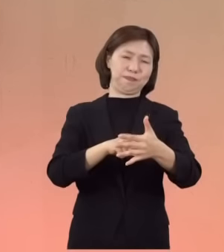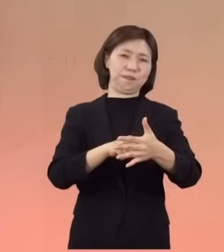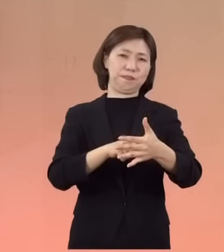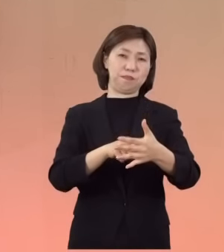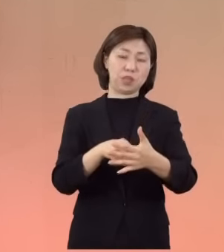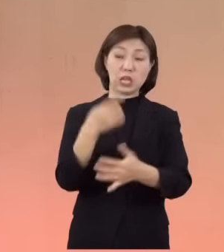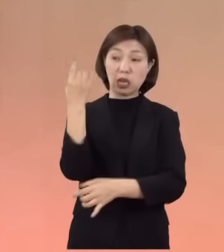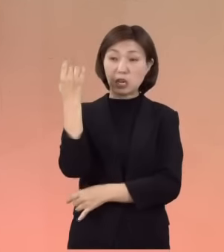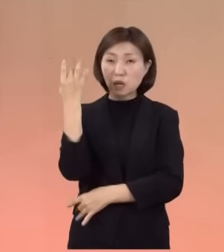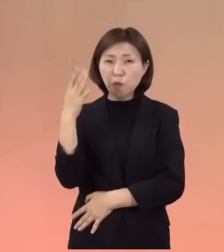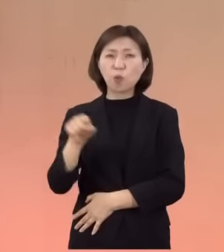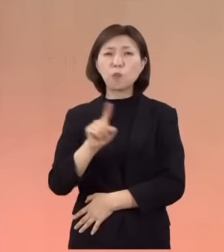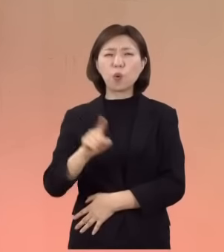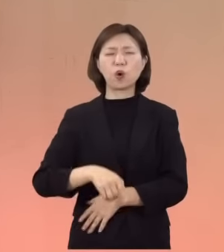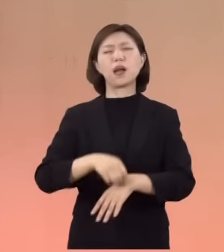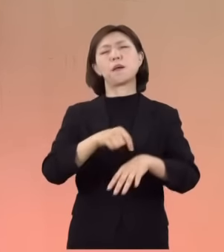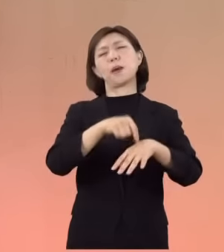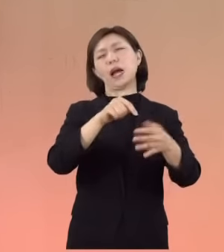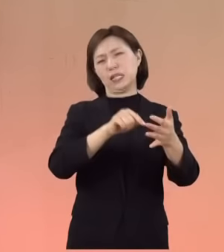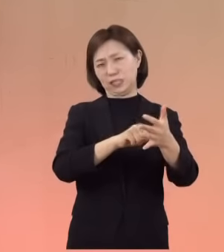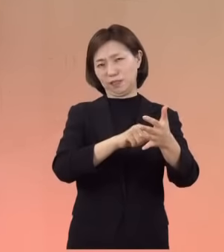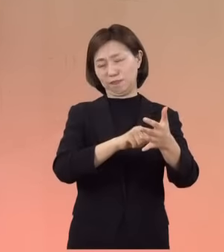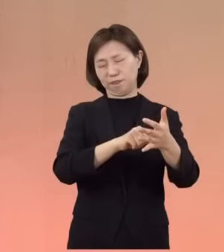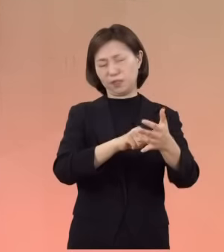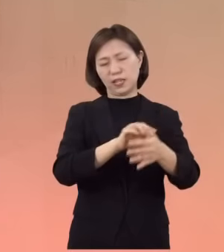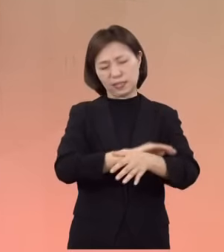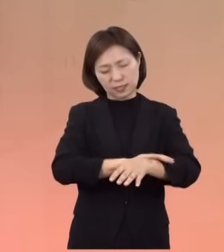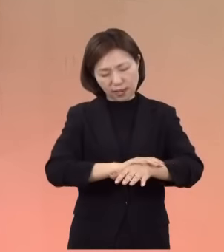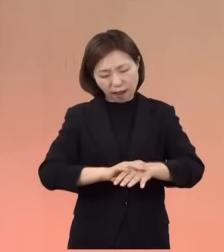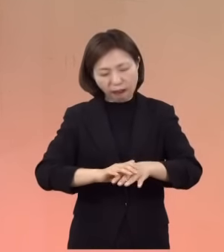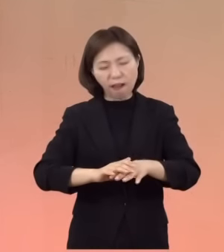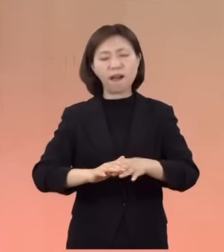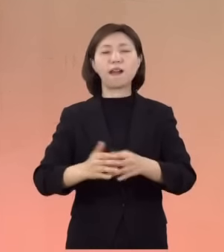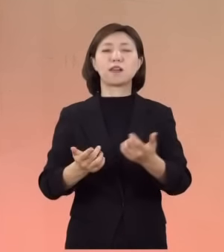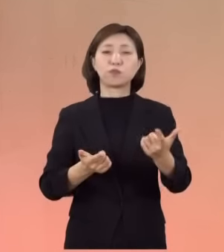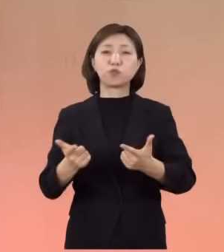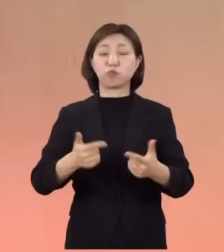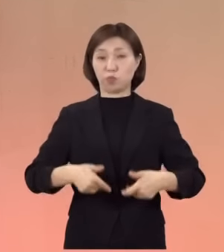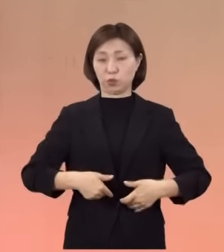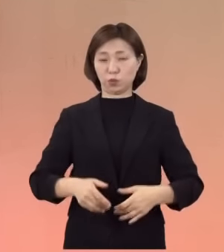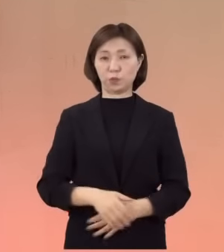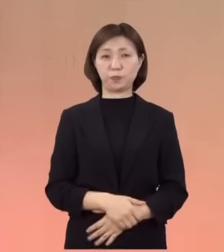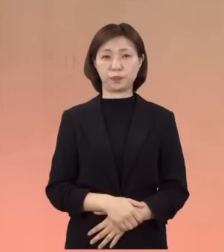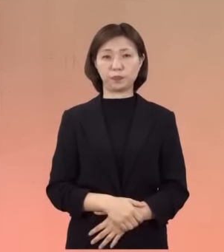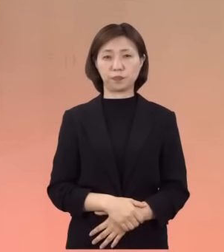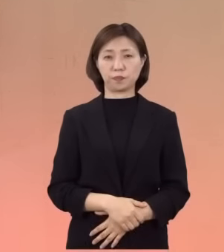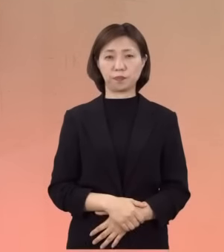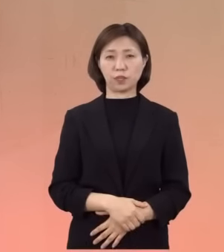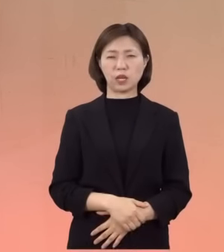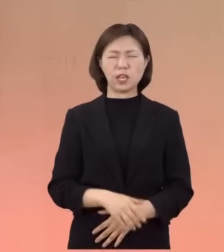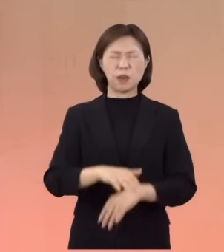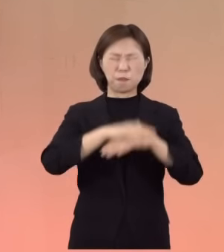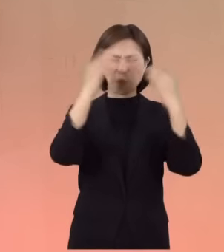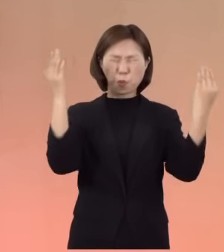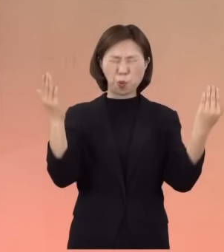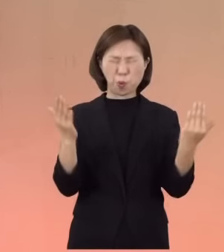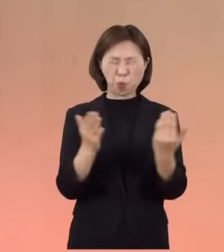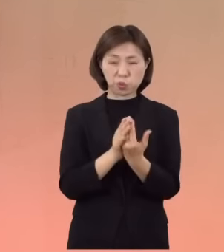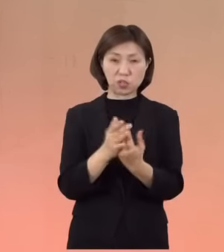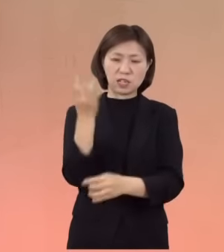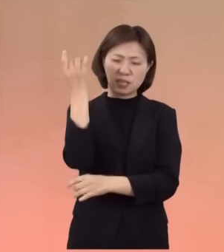마음이 마음의 뿌리를 우리가 잘 다스리는 거 모든 것의 근본은